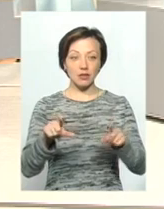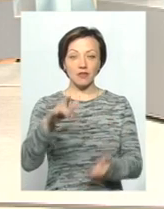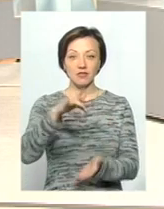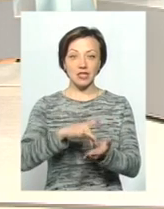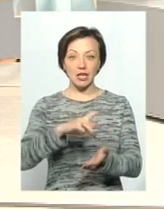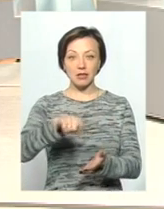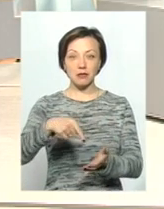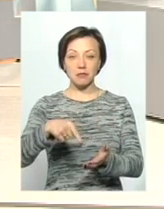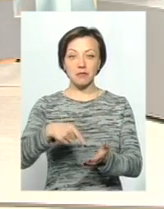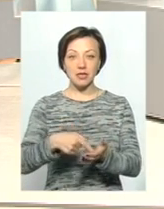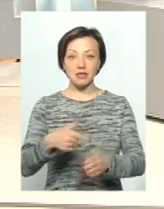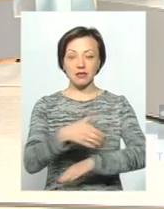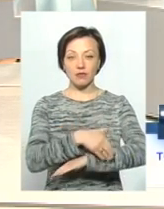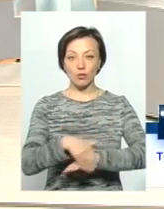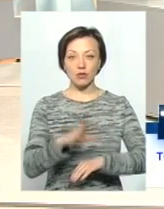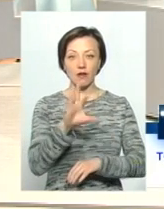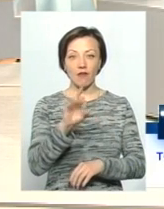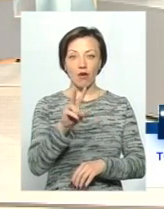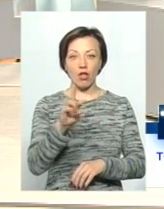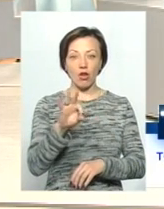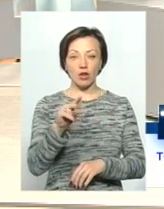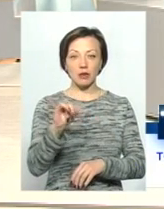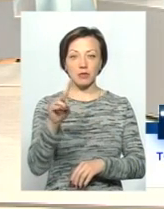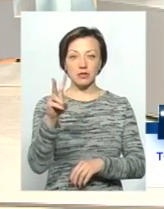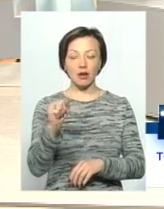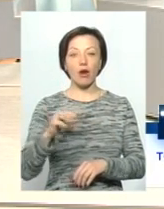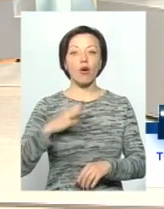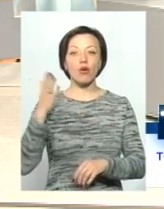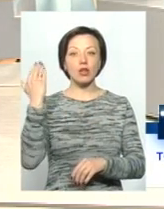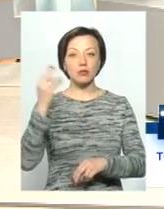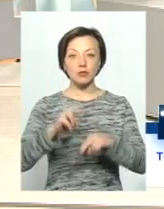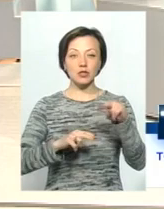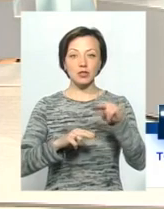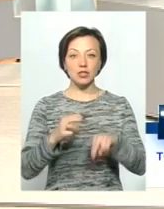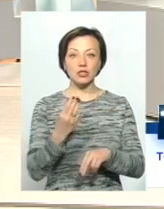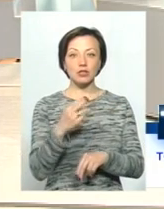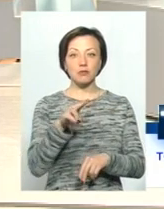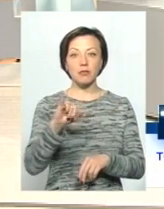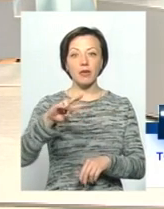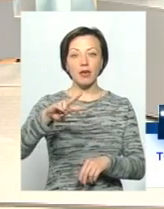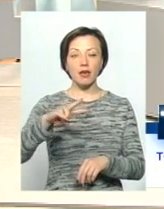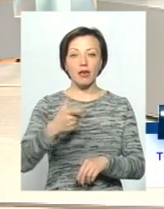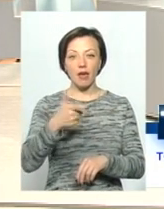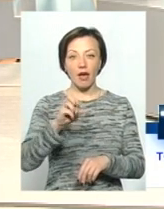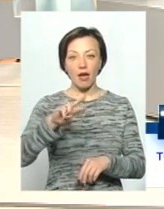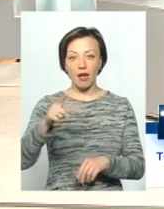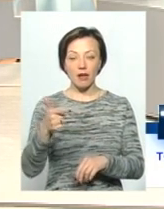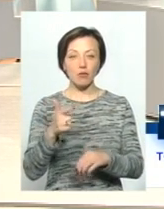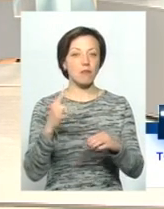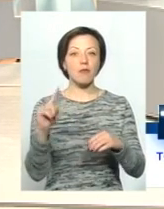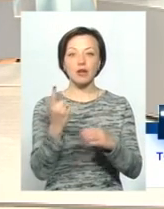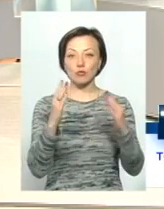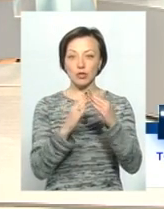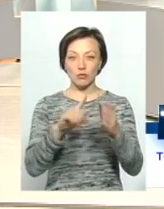в центрі міста на Володимирській 63, як вияснилося, це колись построю Сакшпігель. Це один із перших будинків нашого місті, тому